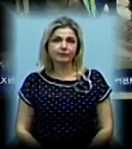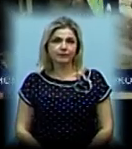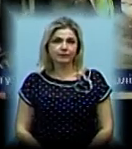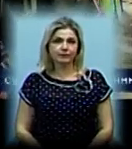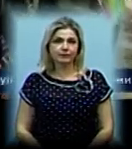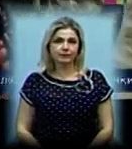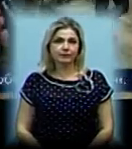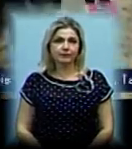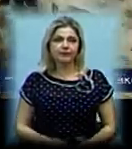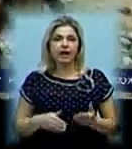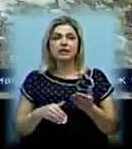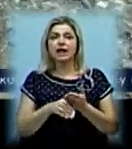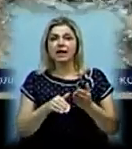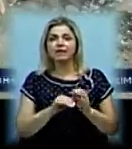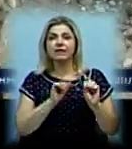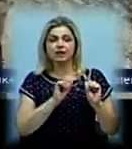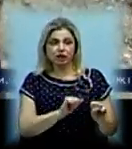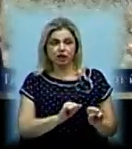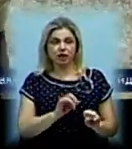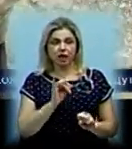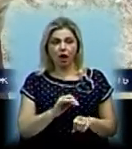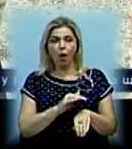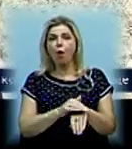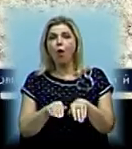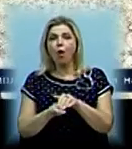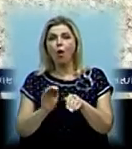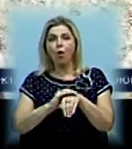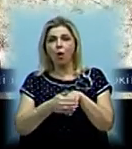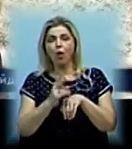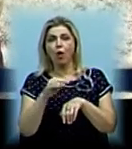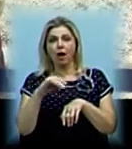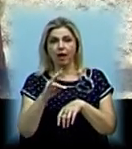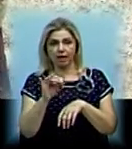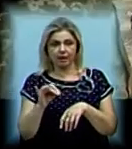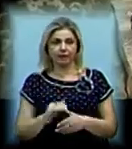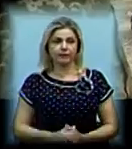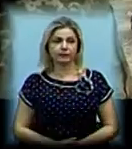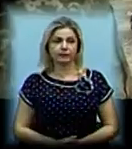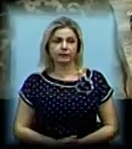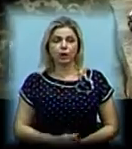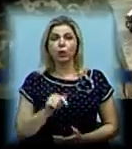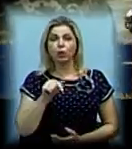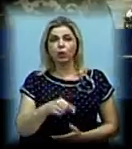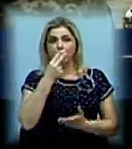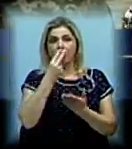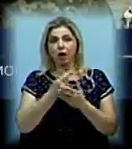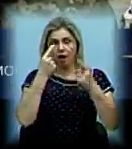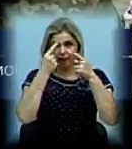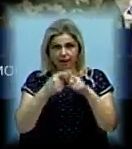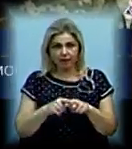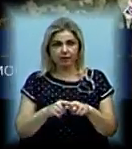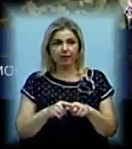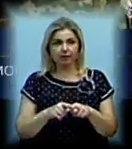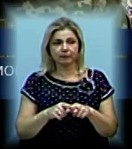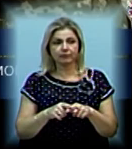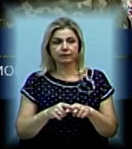засоби захисту суставів. Наколенники, також в комплекті йдуть ще й налокотники. Тут представлена техніка, в принципі, вся, що,